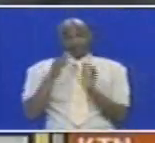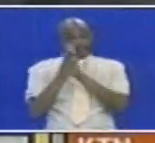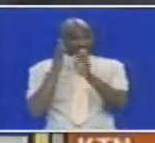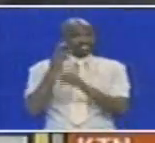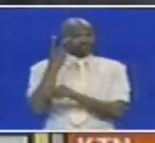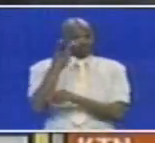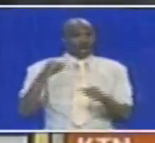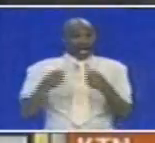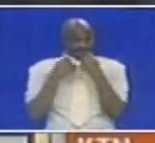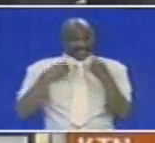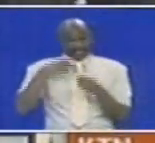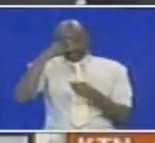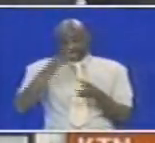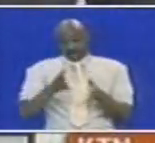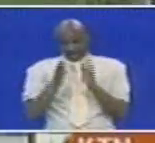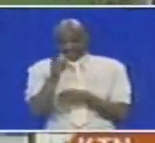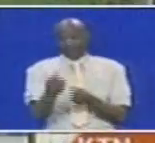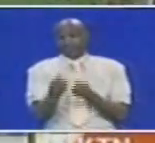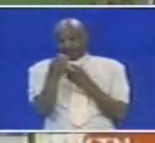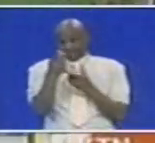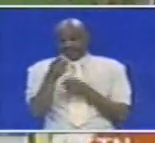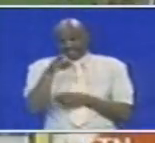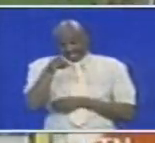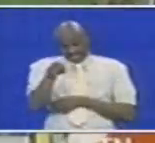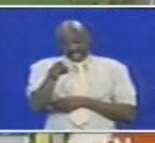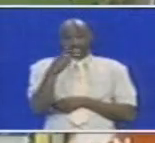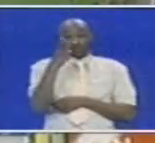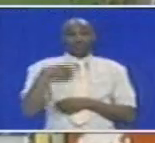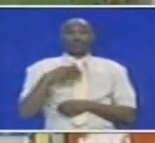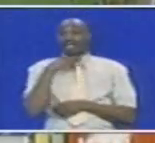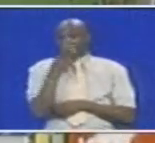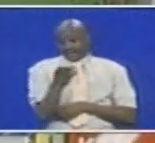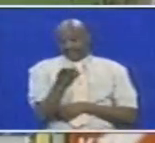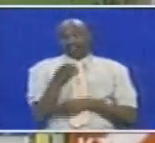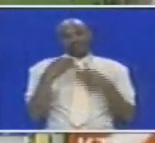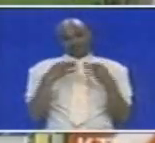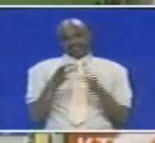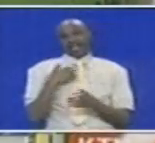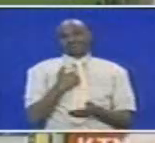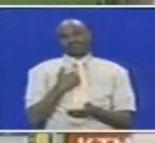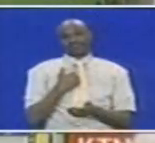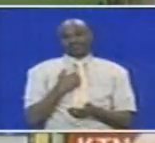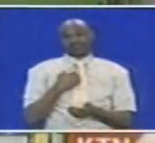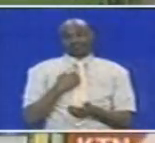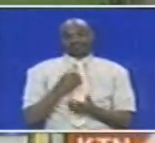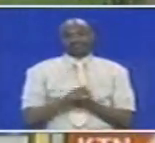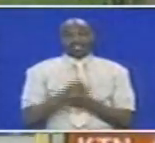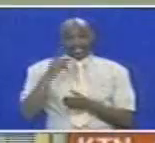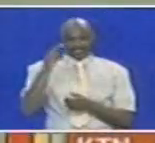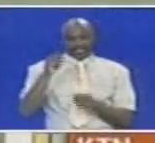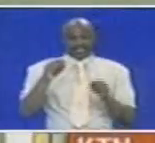yaliyoshambuliwa katika barabara kuu ya Thika na kusababisha vifo vya watu wawili. Francis Mtanaki, KTN Leo.